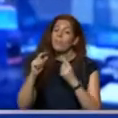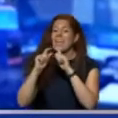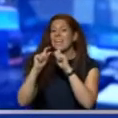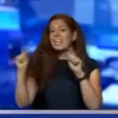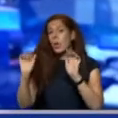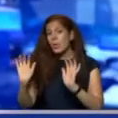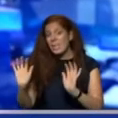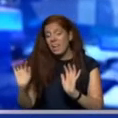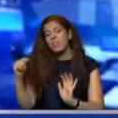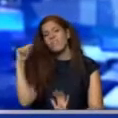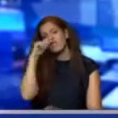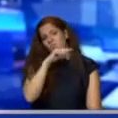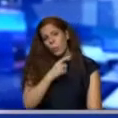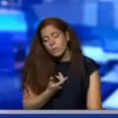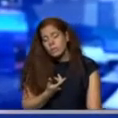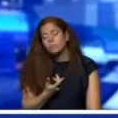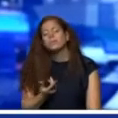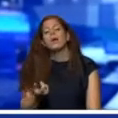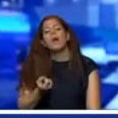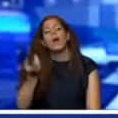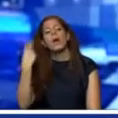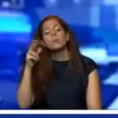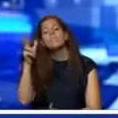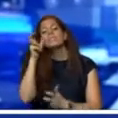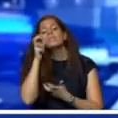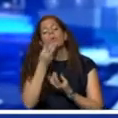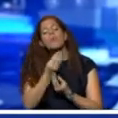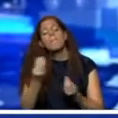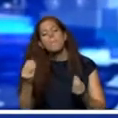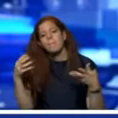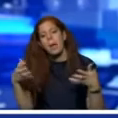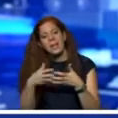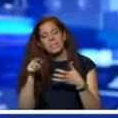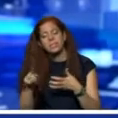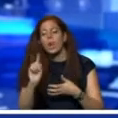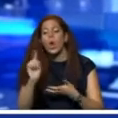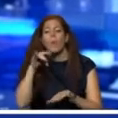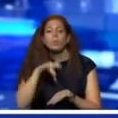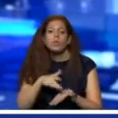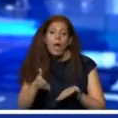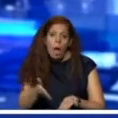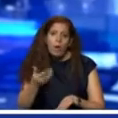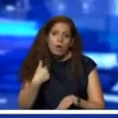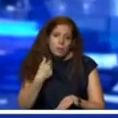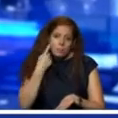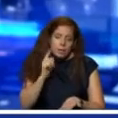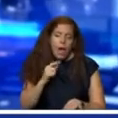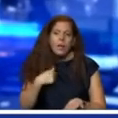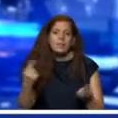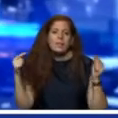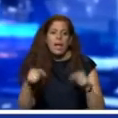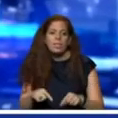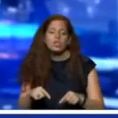ככותרת, פספוס. היו ציפיות רבות מהכנס הזה, לכל מי שנכח בו אני מניחה. אני הגעתי